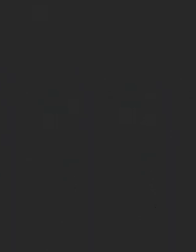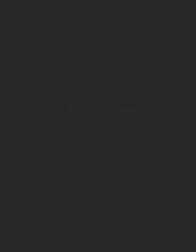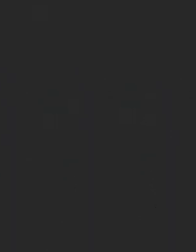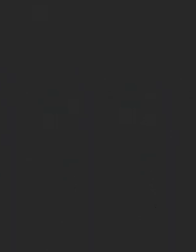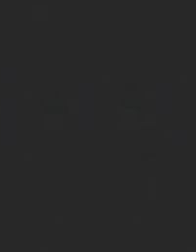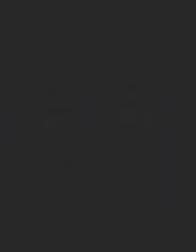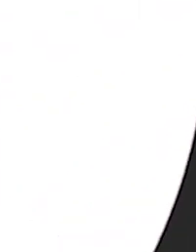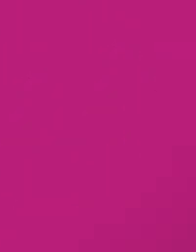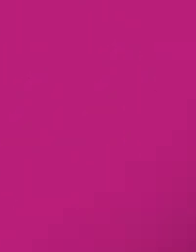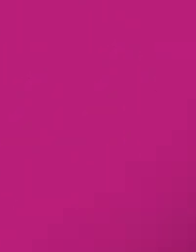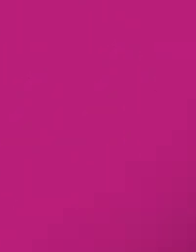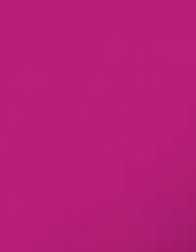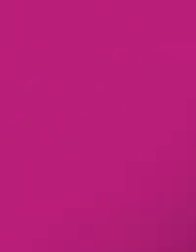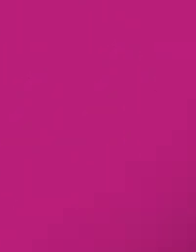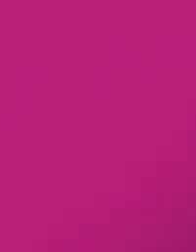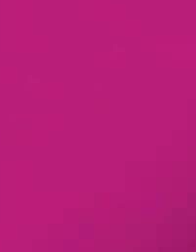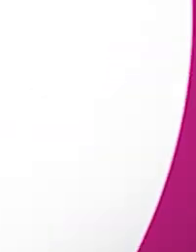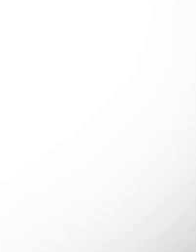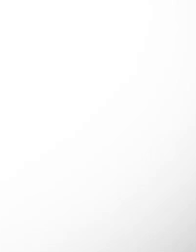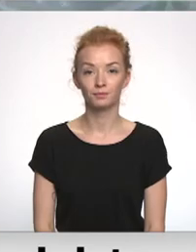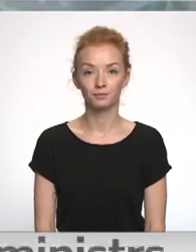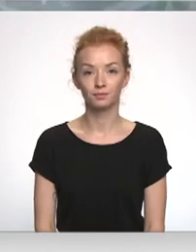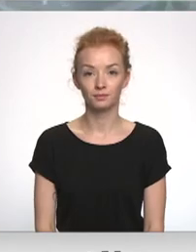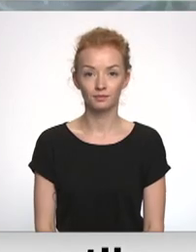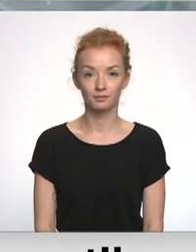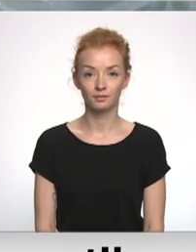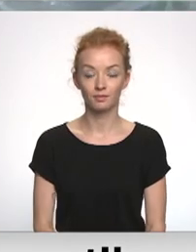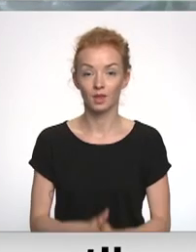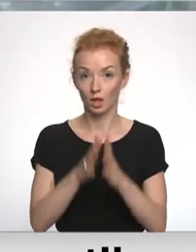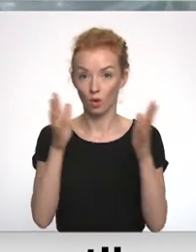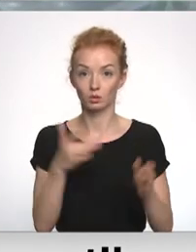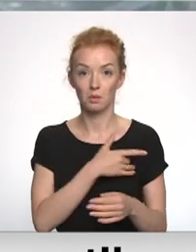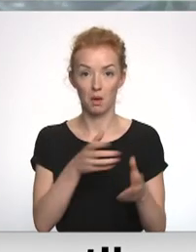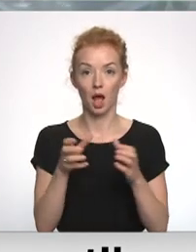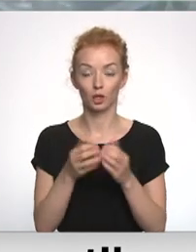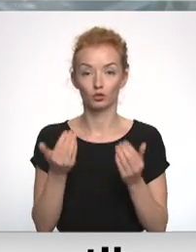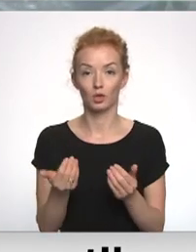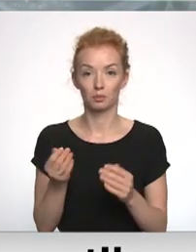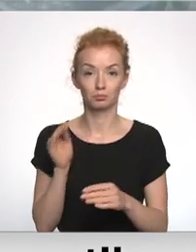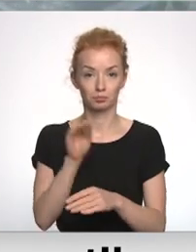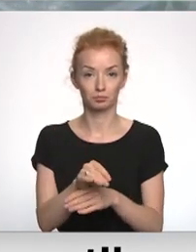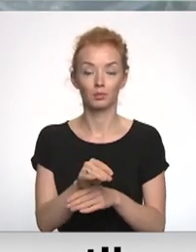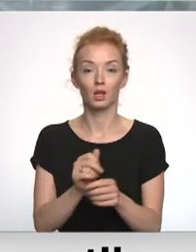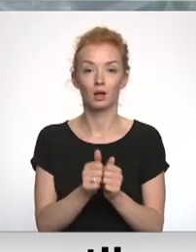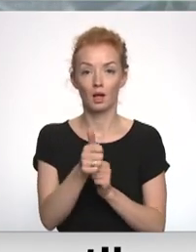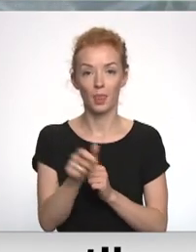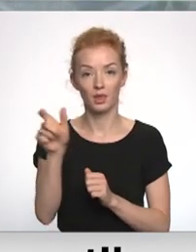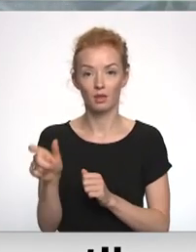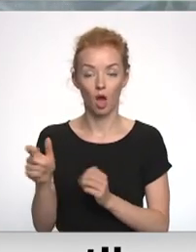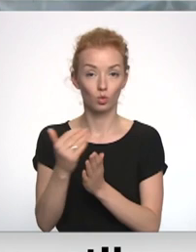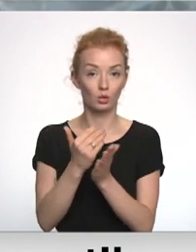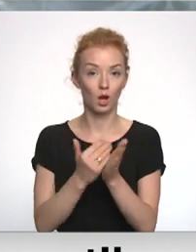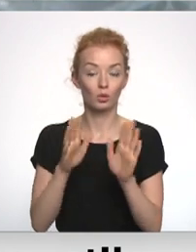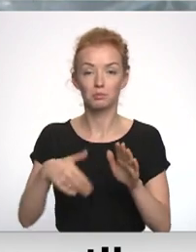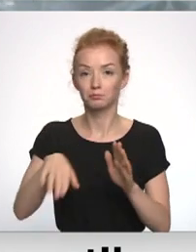Re, viss ēters ir te! Vairākas partijas šodien papildinājušas kandidātu sarakstus, lai